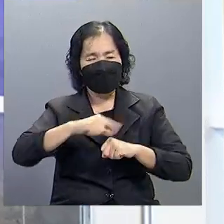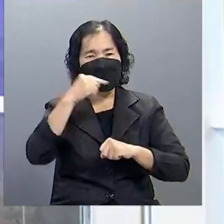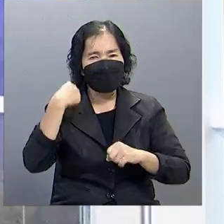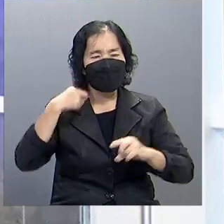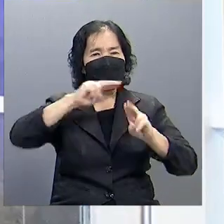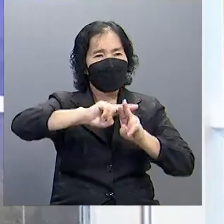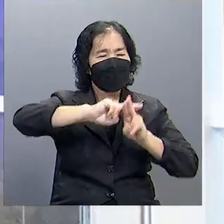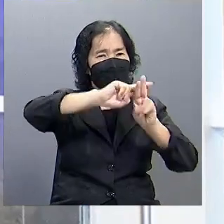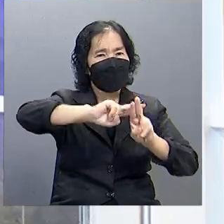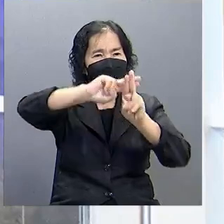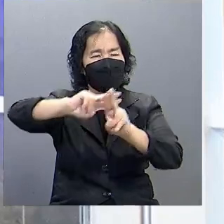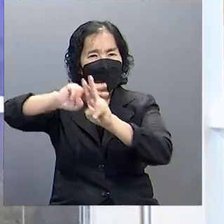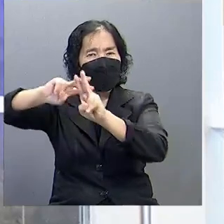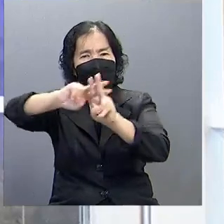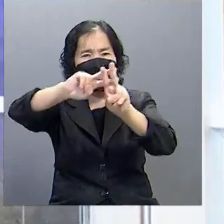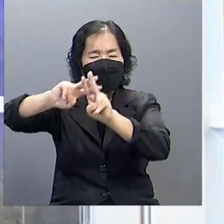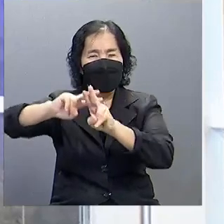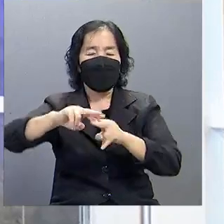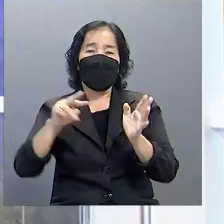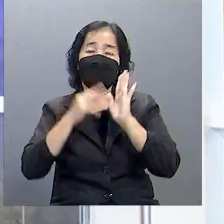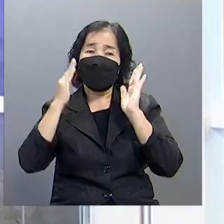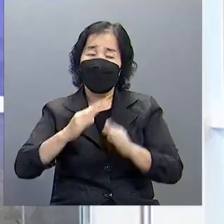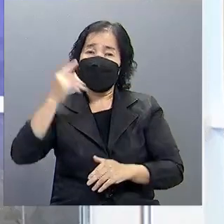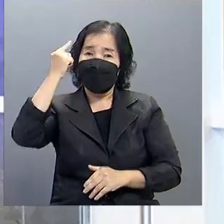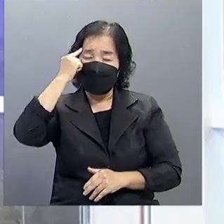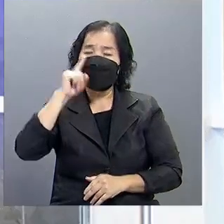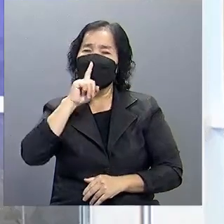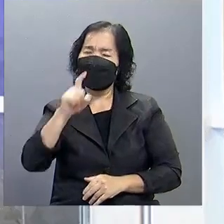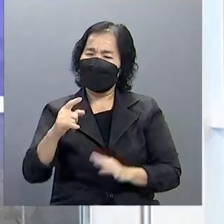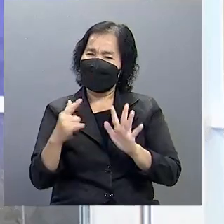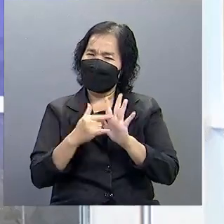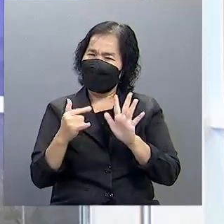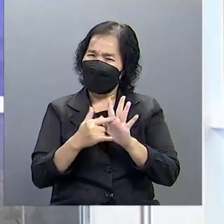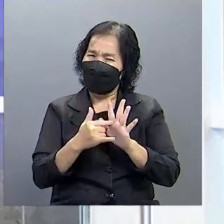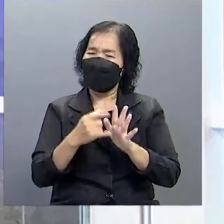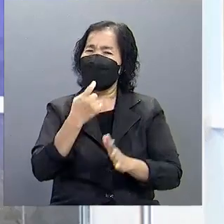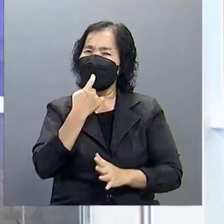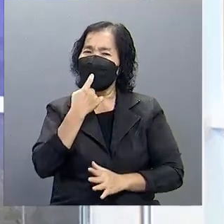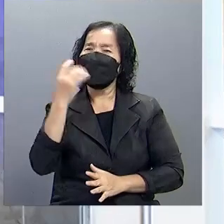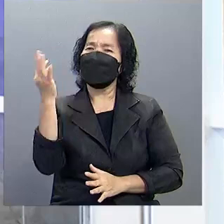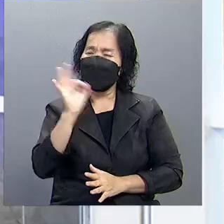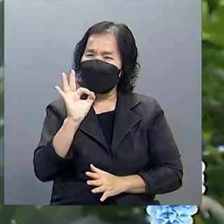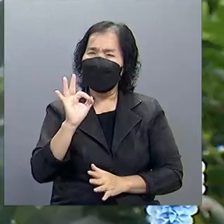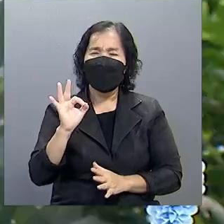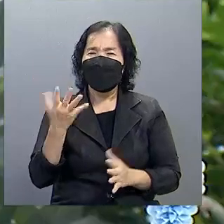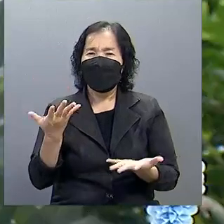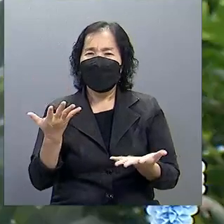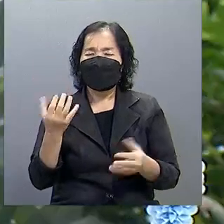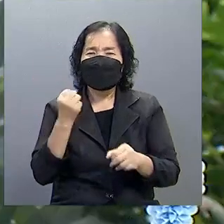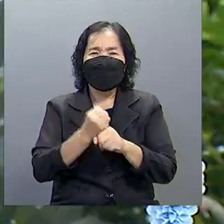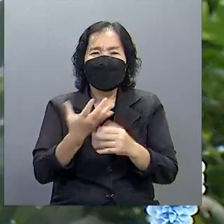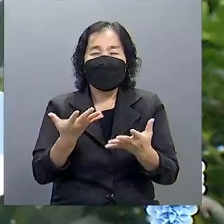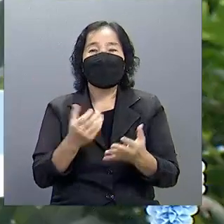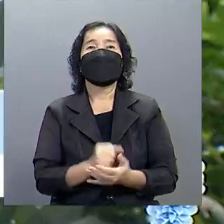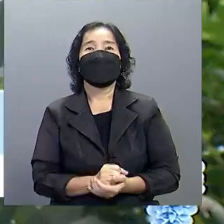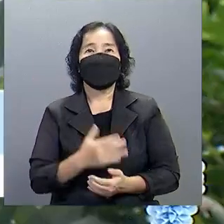รับความนิยมพอสมควรเลยให้หน้าที่บายบอกว่ายาโรฮิปนอลเนี่ยอย่าลิ้นฝาได้มันคืออะไรใช้รักษาโรคอะไรคือต้องเล่นนี้ผมเป็นครั้ง